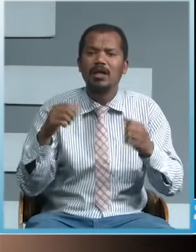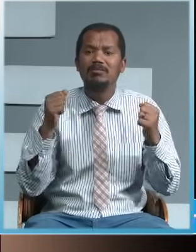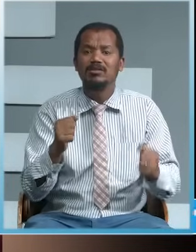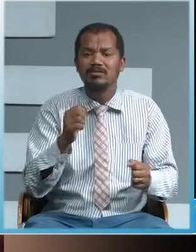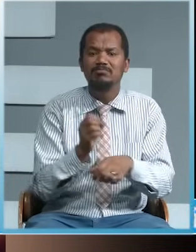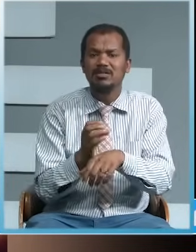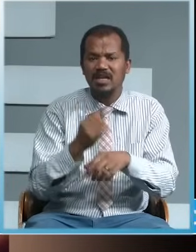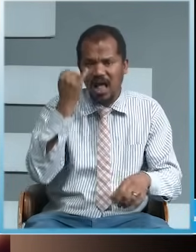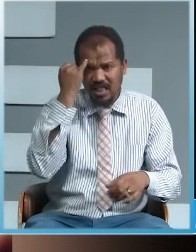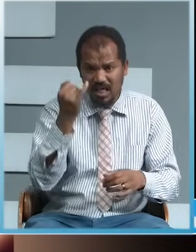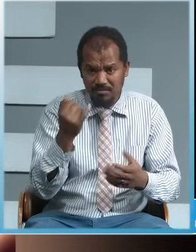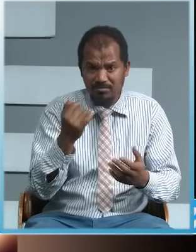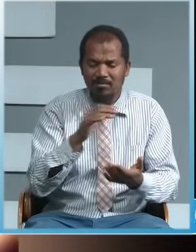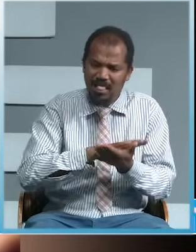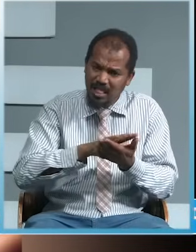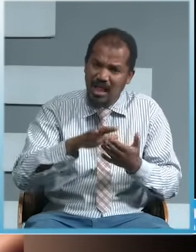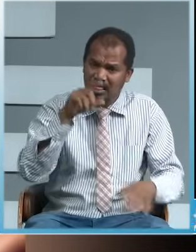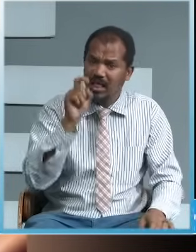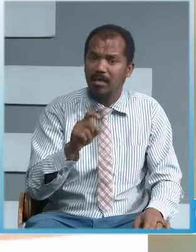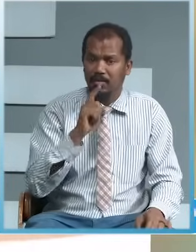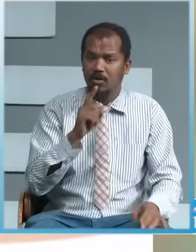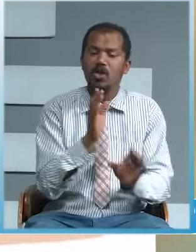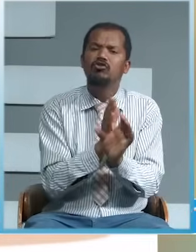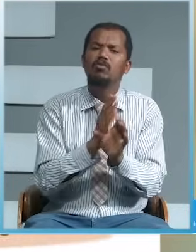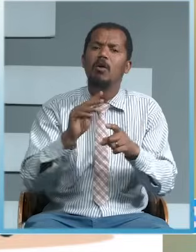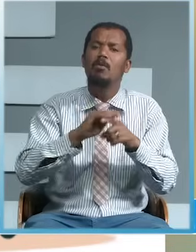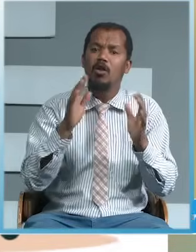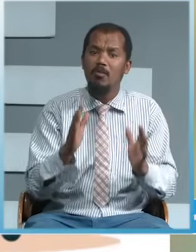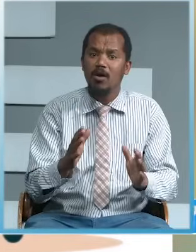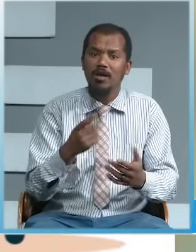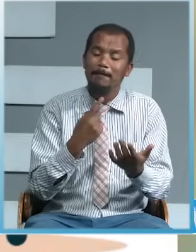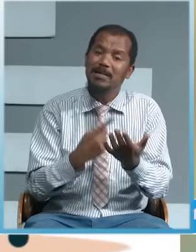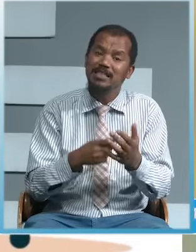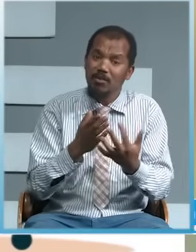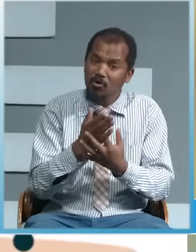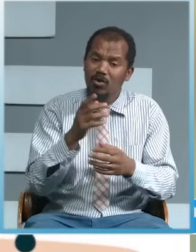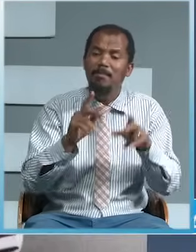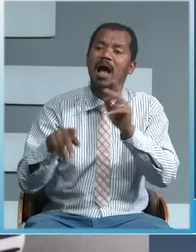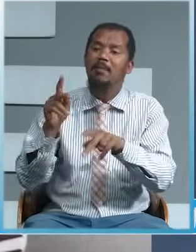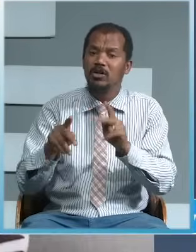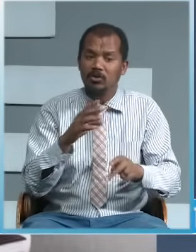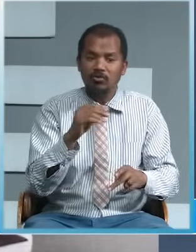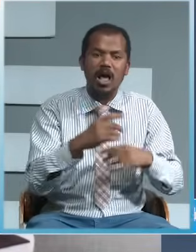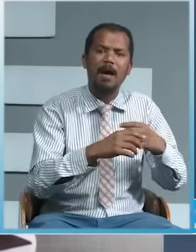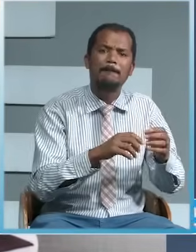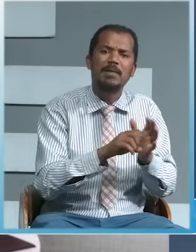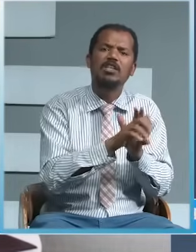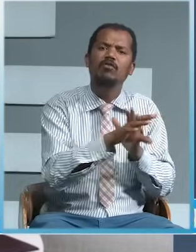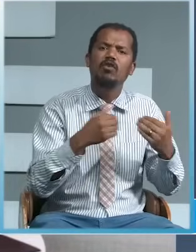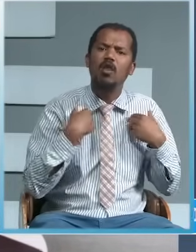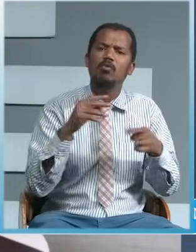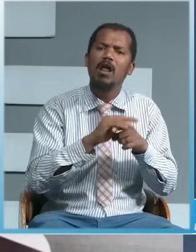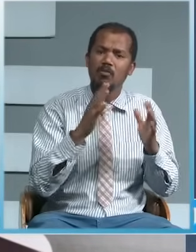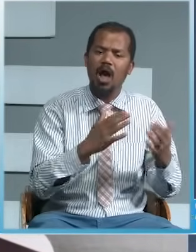ሊወጣ የሚችልበትን ምክረ ሐሳብ ማቃራት ተገቢ እንደሆነ ያነሱት የሰነ ልቦና ባለሙያዋ በዚህ ረገድ ማህበረሰቡና በዘርፉ